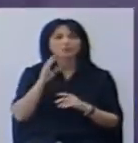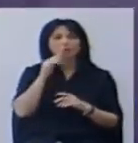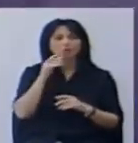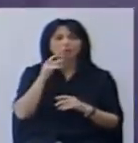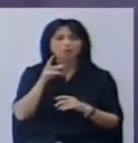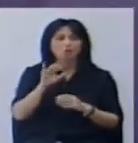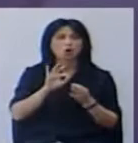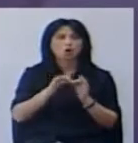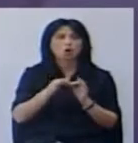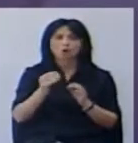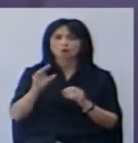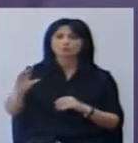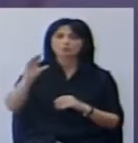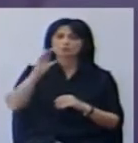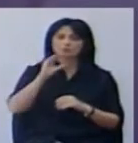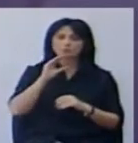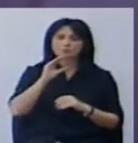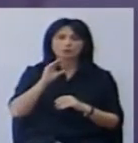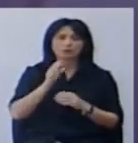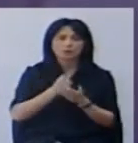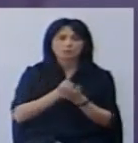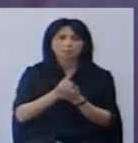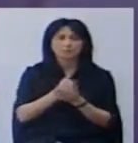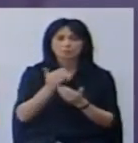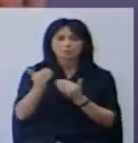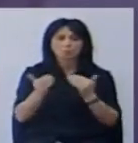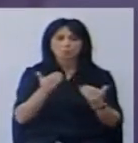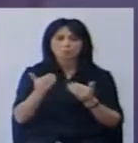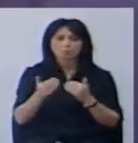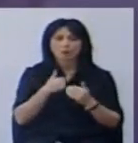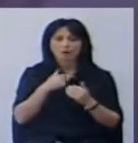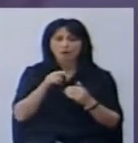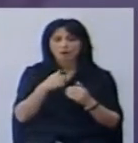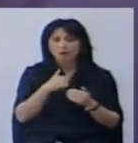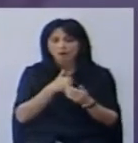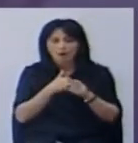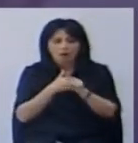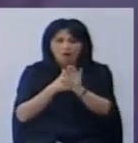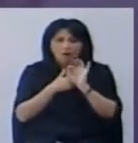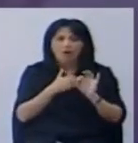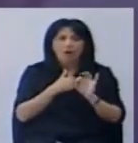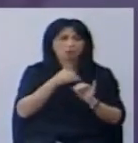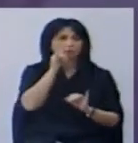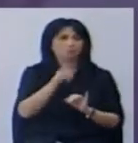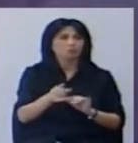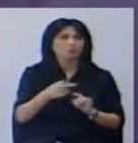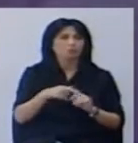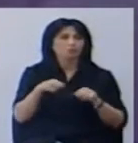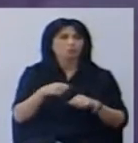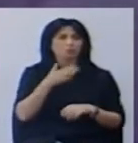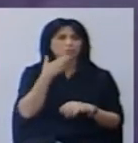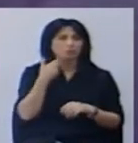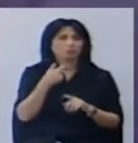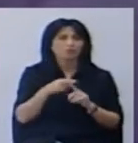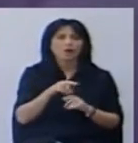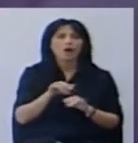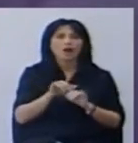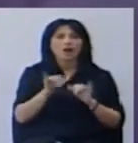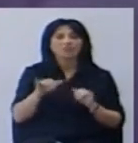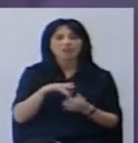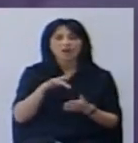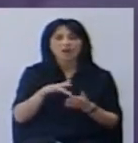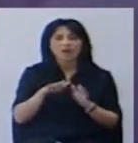მოდის კონკრეტული თანხა, ის მიზნობრივად მოდის და ბუნებრივია ჩვენ შეხედულების ამეთ ვერ განკარგავთ, არადა ქალაქი რომ განვითარდეს, ამისათვის